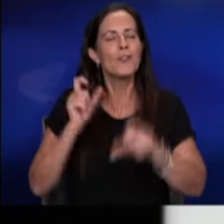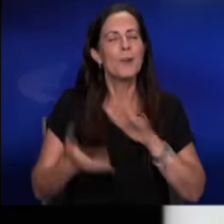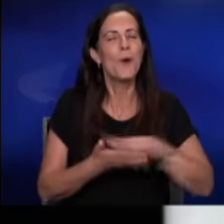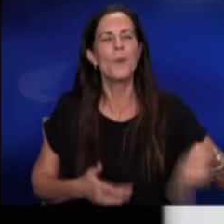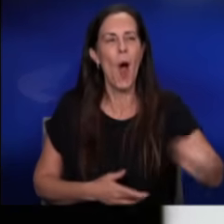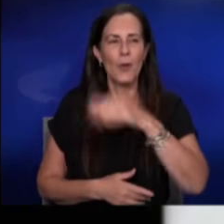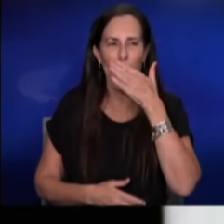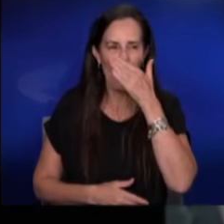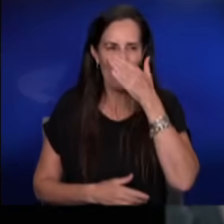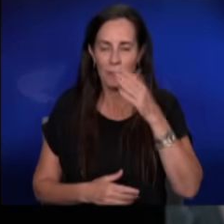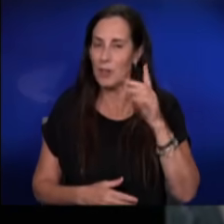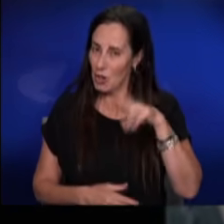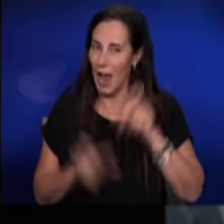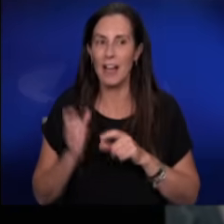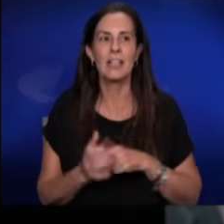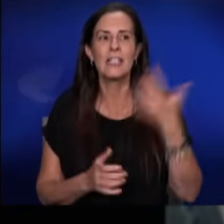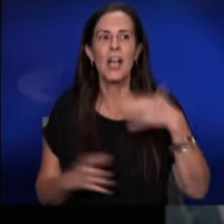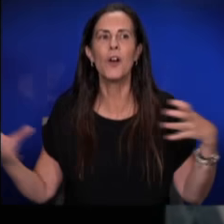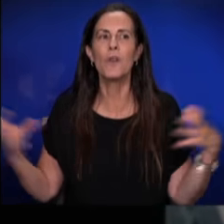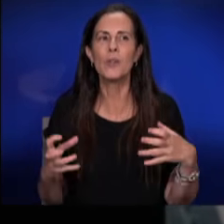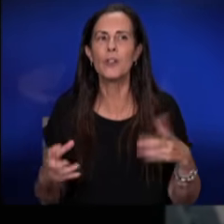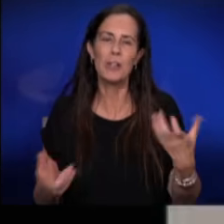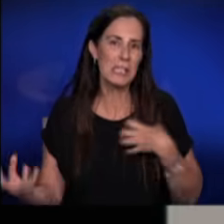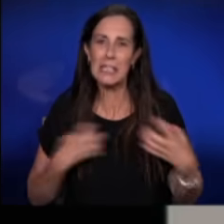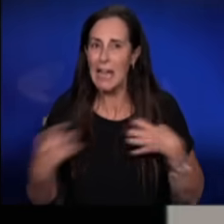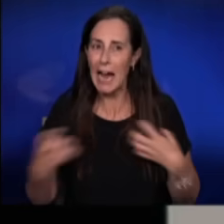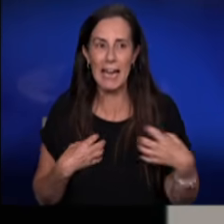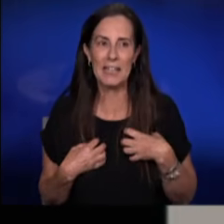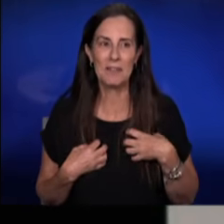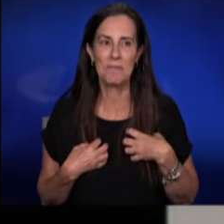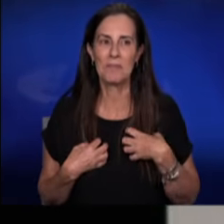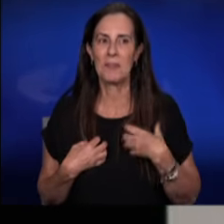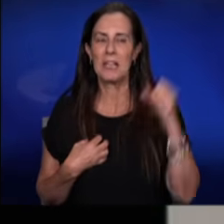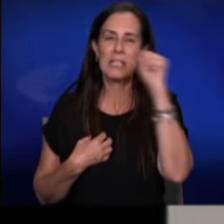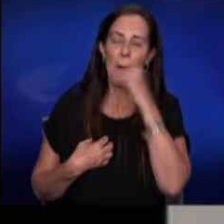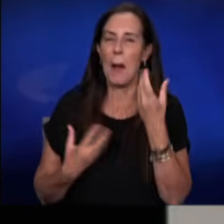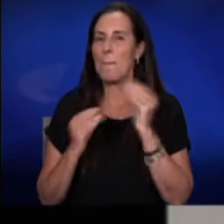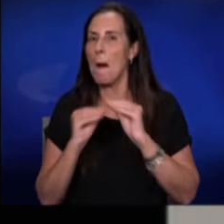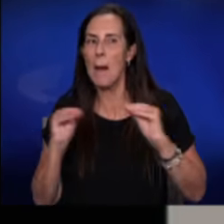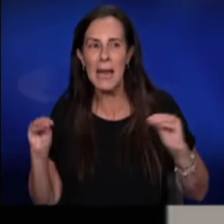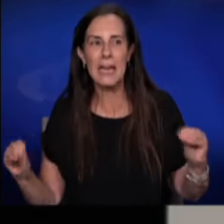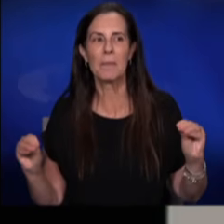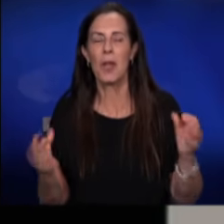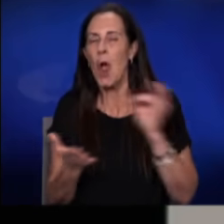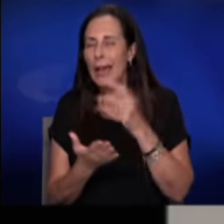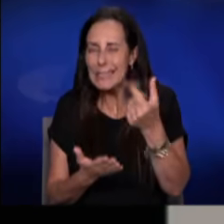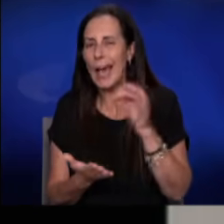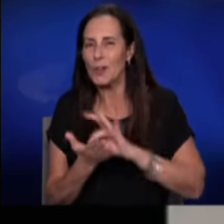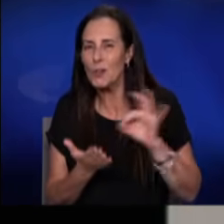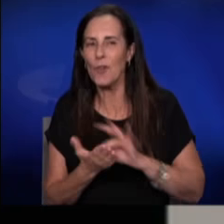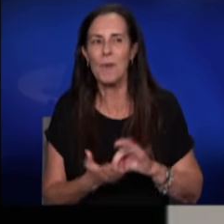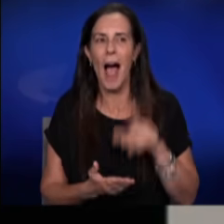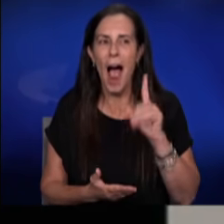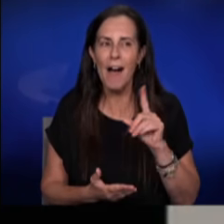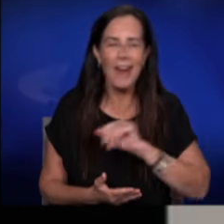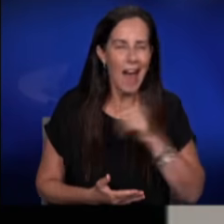החוף אין השמן. זה היה קבוצה של כזה, של שחקנים, זמרים, במאים, כותבים קצת, אבל